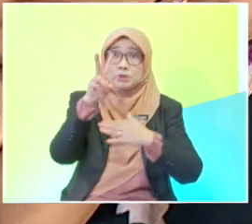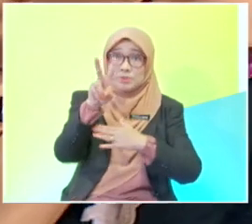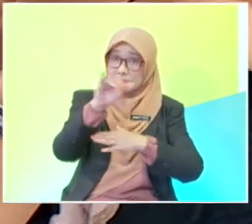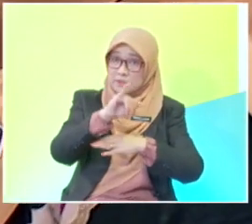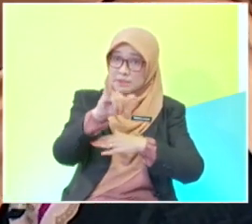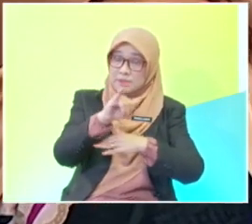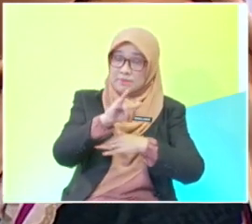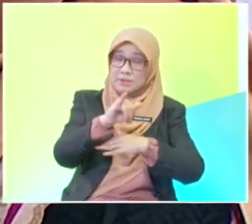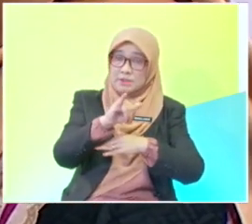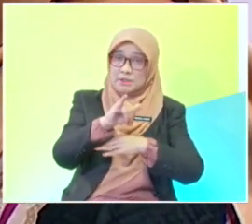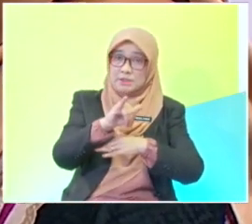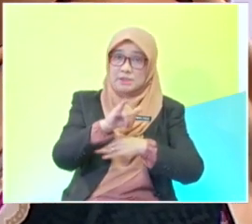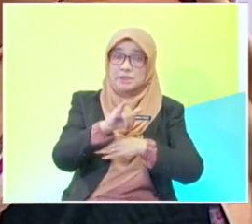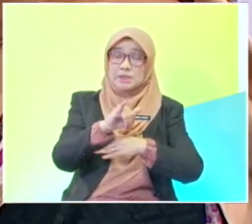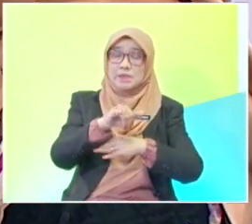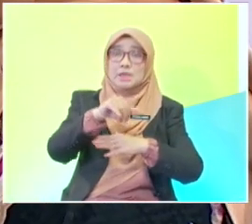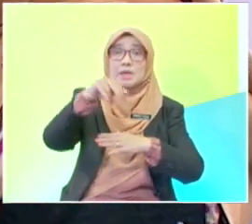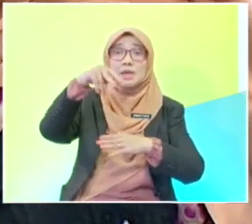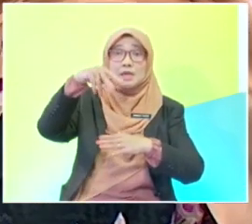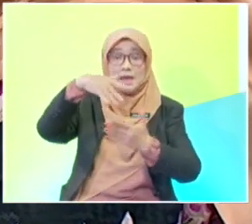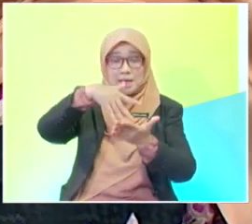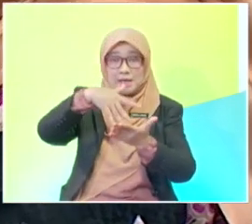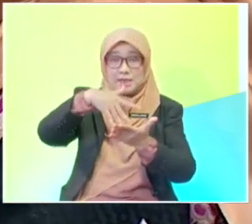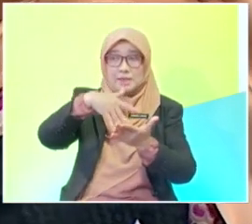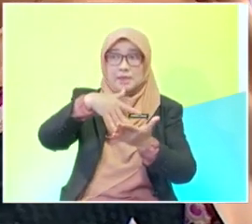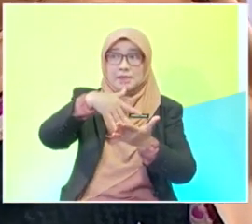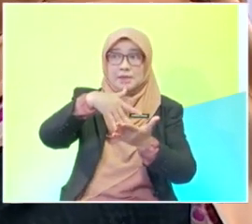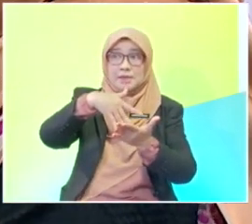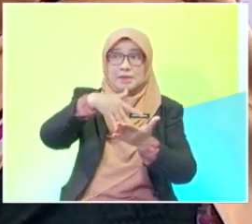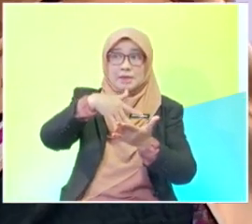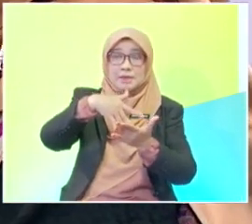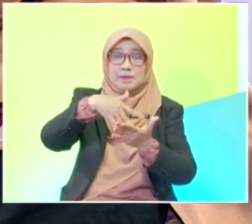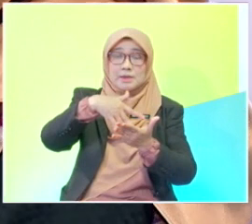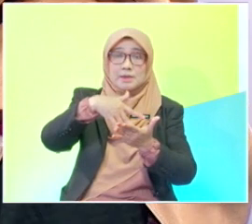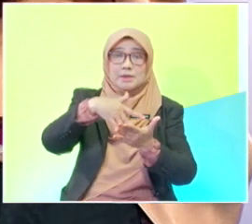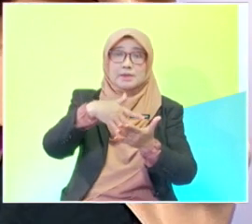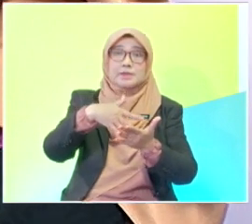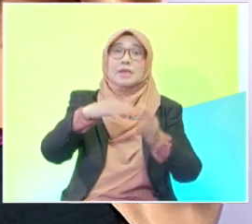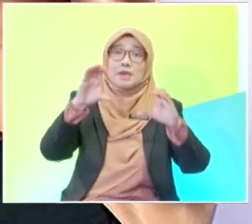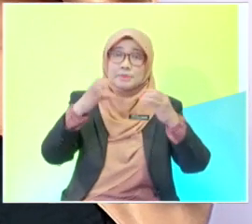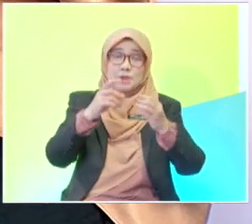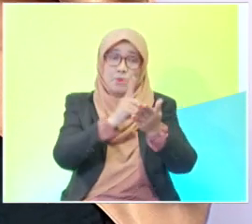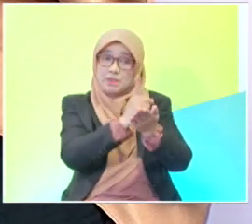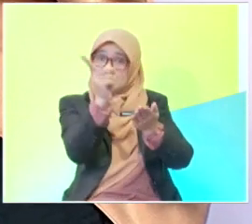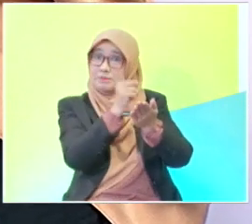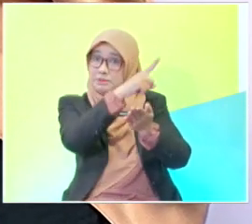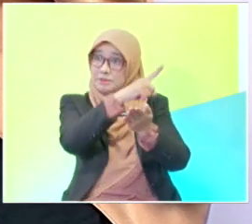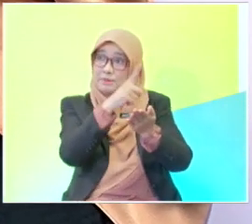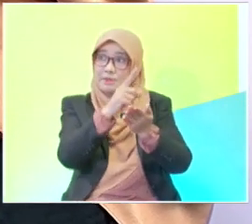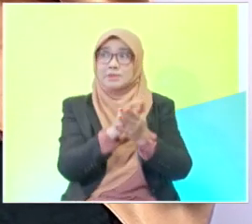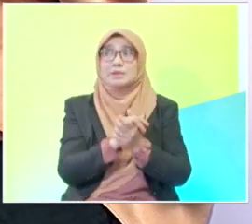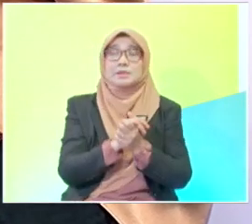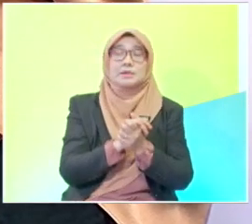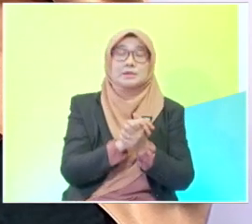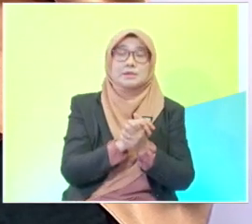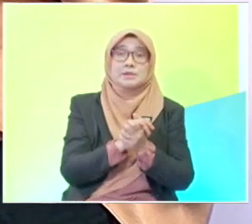iaitu keimunan pasif. Maafkan saya, kita kena buat cabang dulu, Hanif. Cabang lagi di situ, cikgu. Kita perlu panjangkan dia sebab